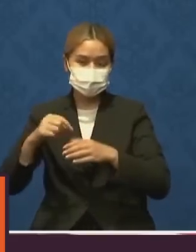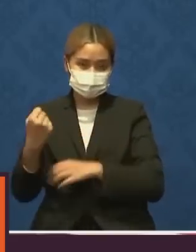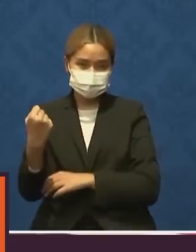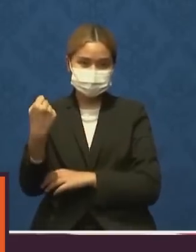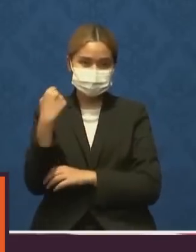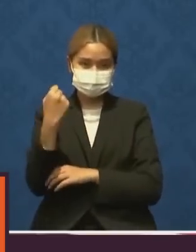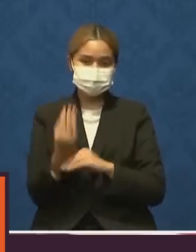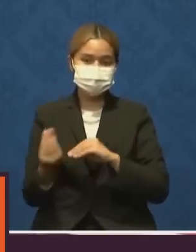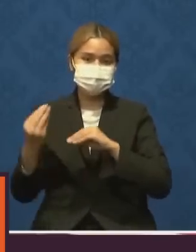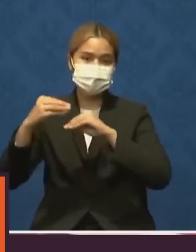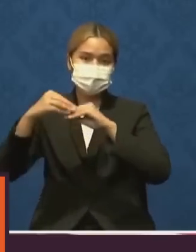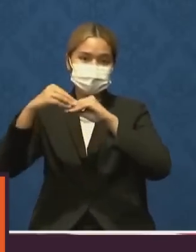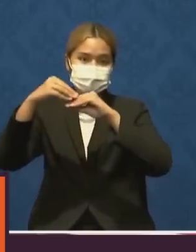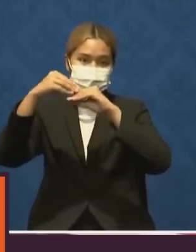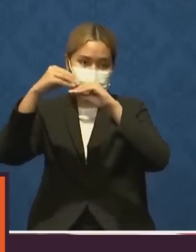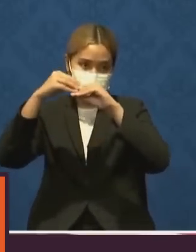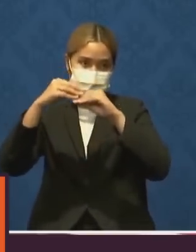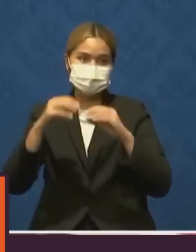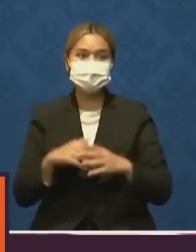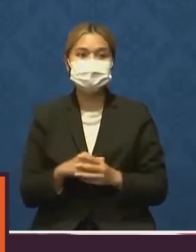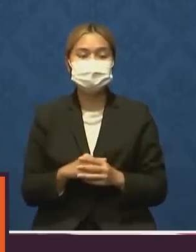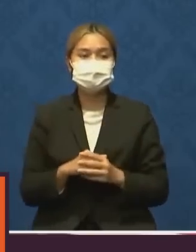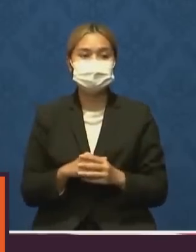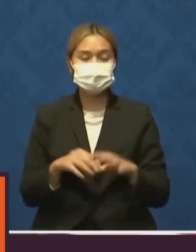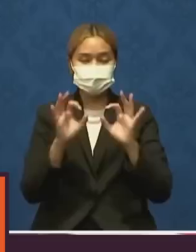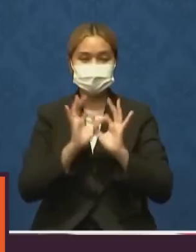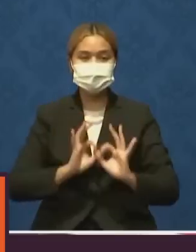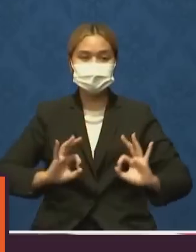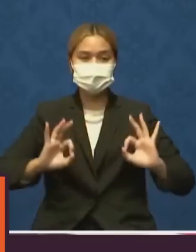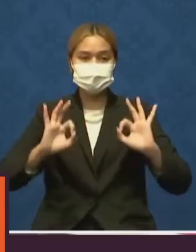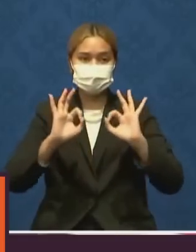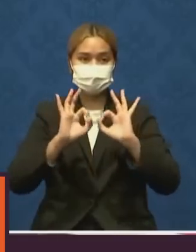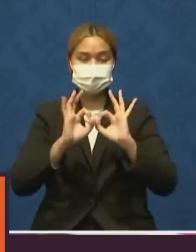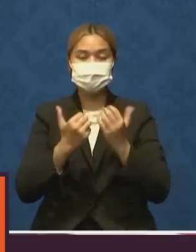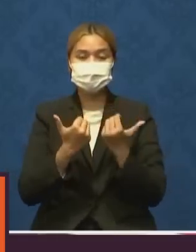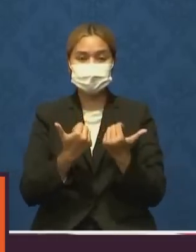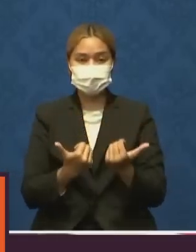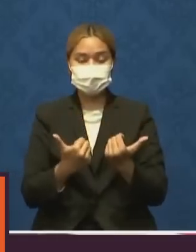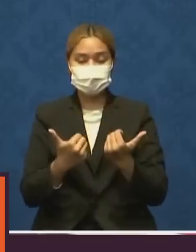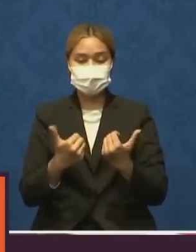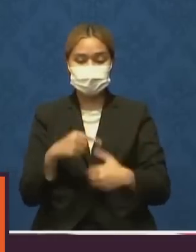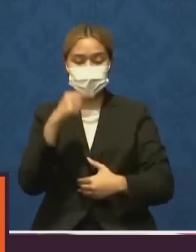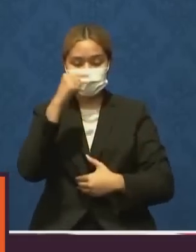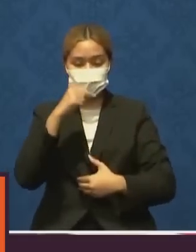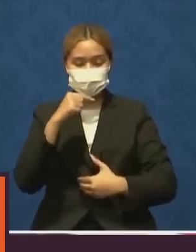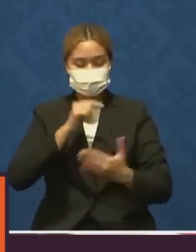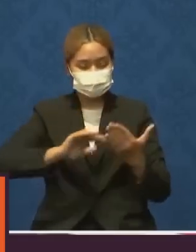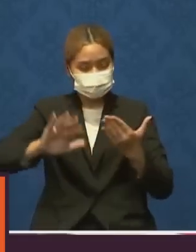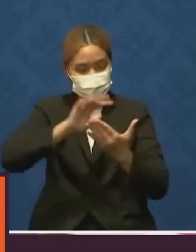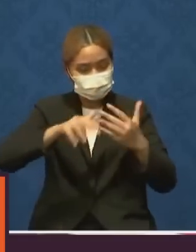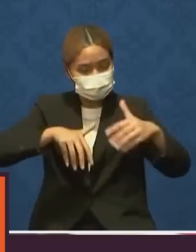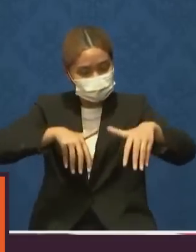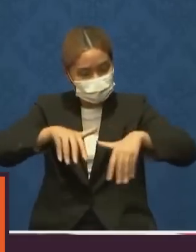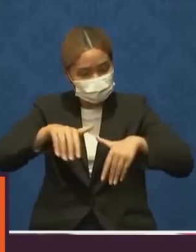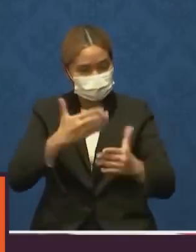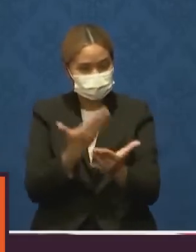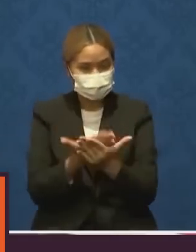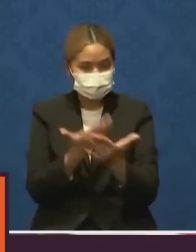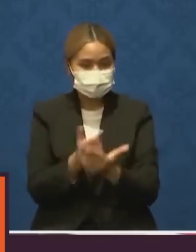มข้ทุกวนทกเรือนนะครับและส้ำเติมพระระประชาชนนะครับให้แพง ให้ตองจ่ายแพงเกินไม่จำเป็นนะครับ